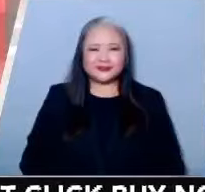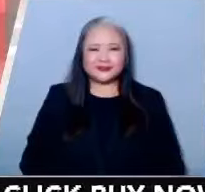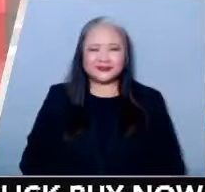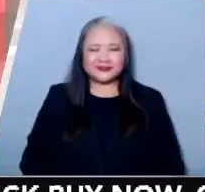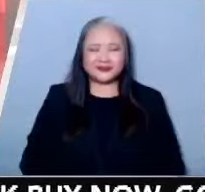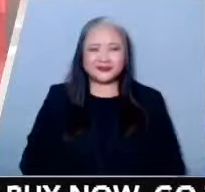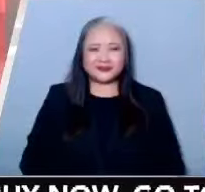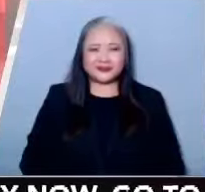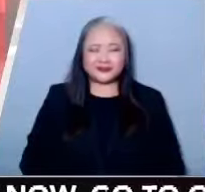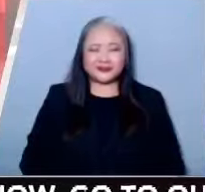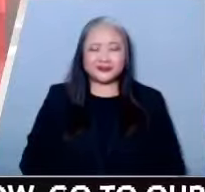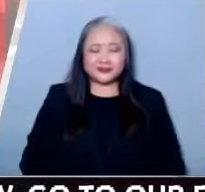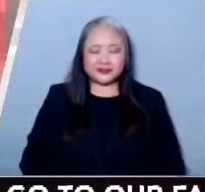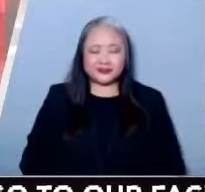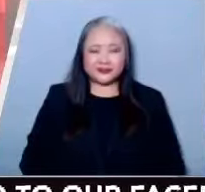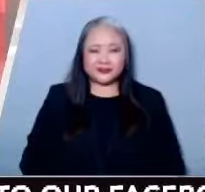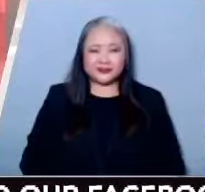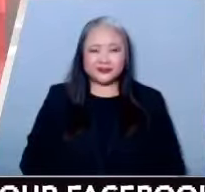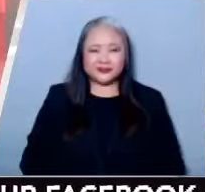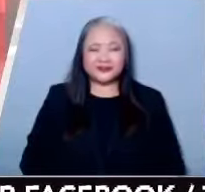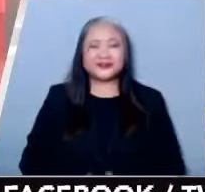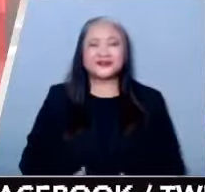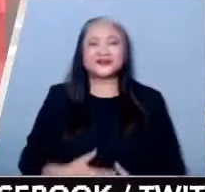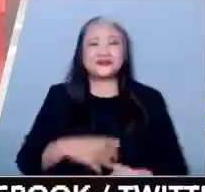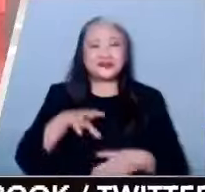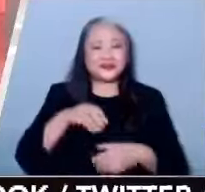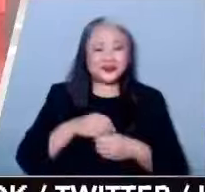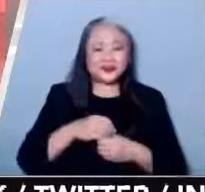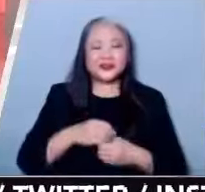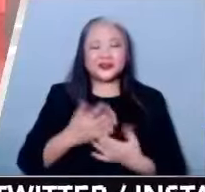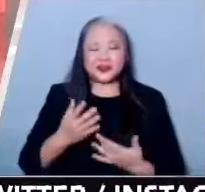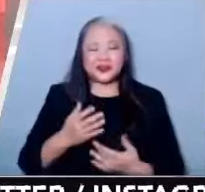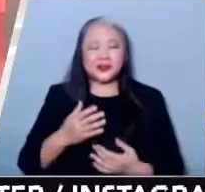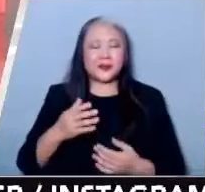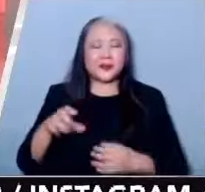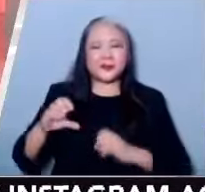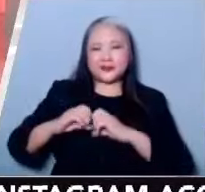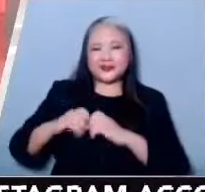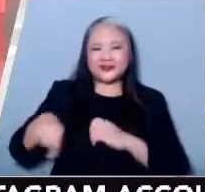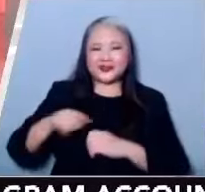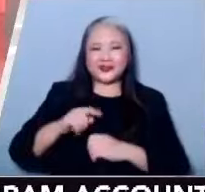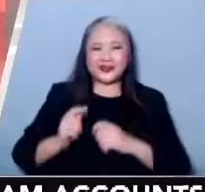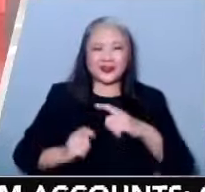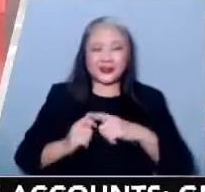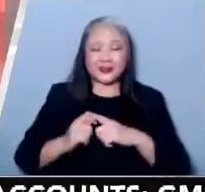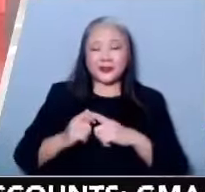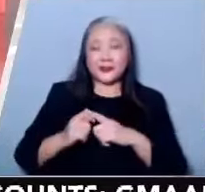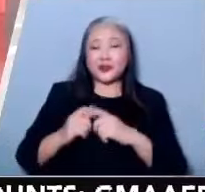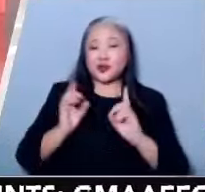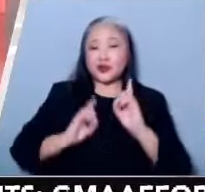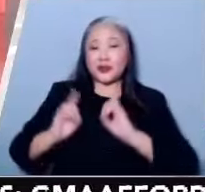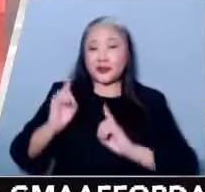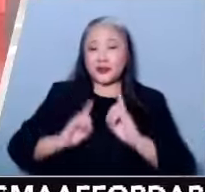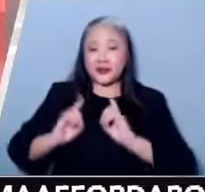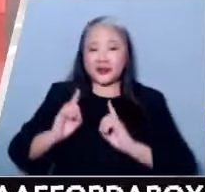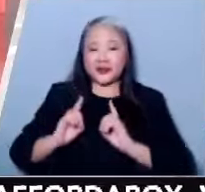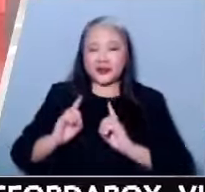kasama sa fun ng halian ng Madlang Kapuso ang cast ng top-rating revenge drama sa hapon na